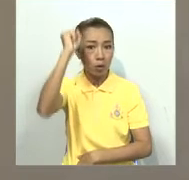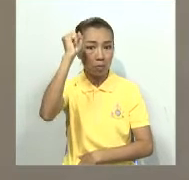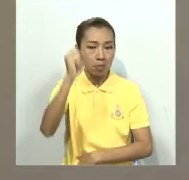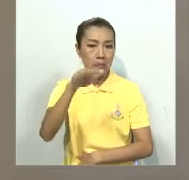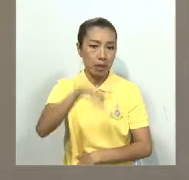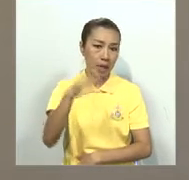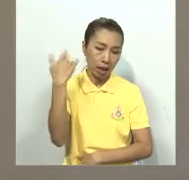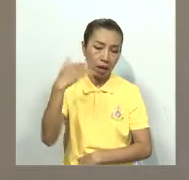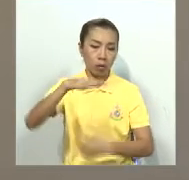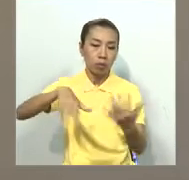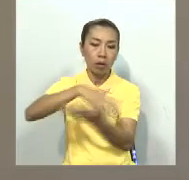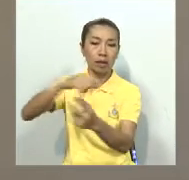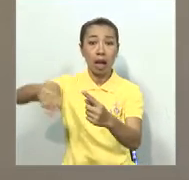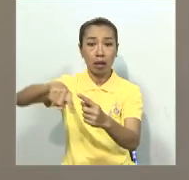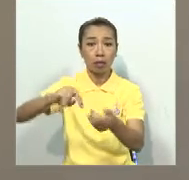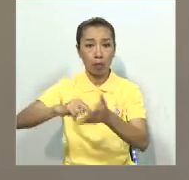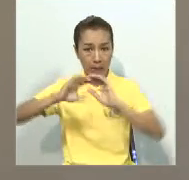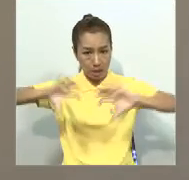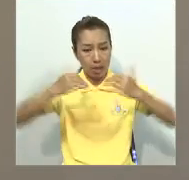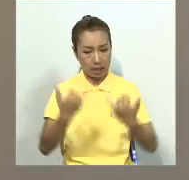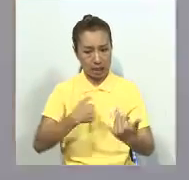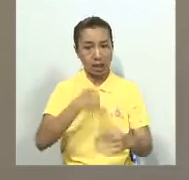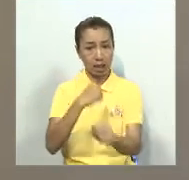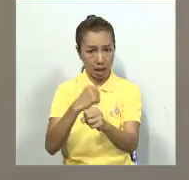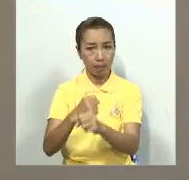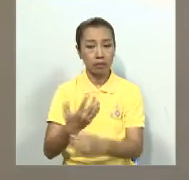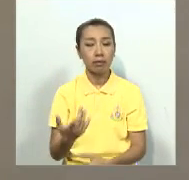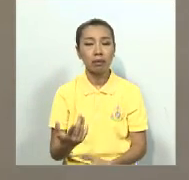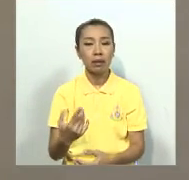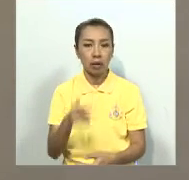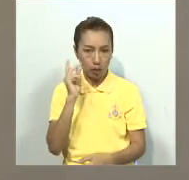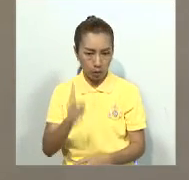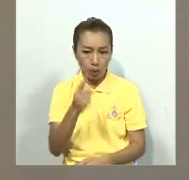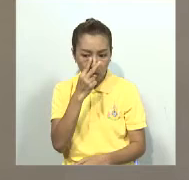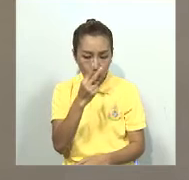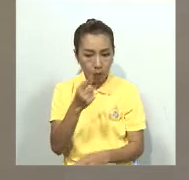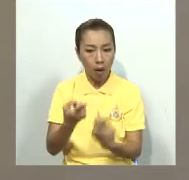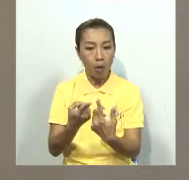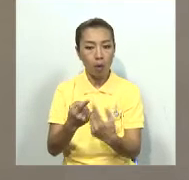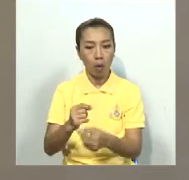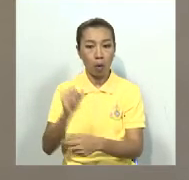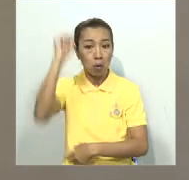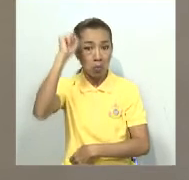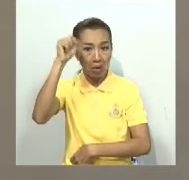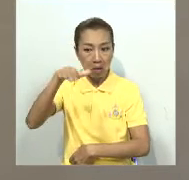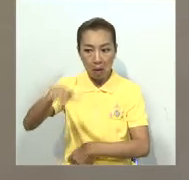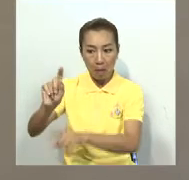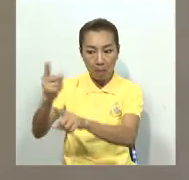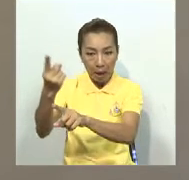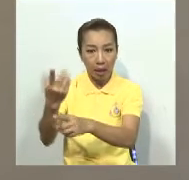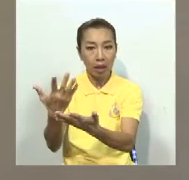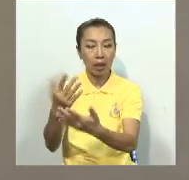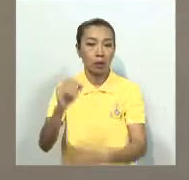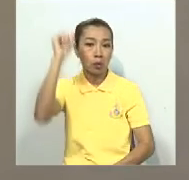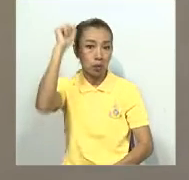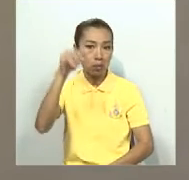านี้ก็เดินหน้ามานี่คือความก้าวหน้ารัฐบาลนี้นะครับเพราะฉะนั้นในสิ่งเหล่านี้ก็ต้องมองในเรื่องของต้นทุนในเรื่องของขนส่งมวลชนด้ว